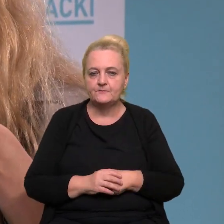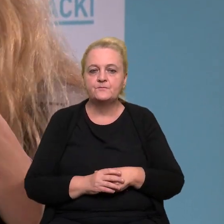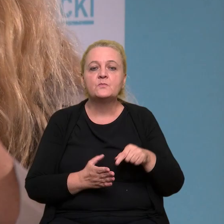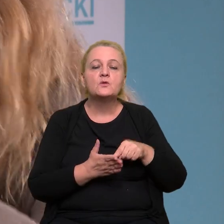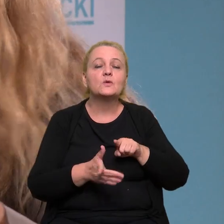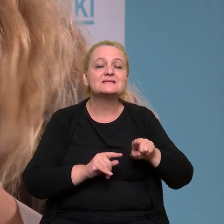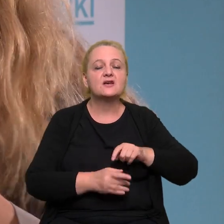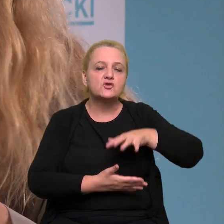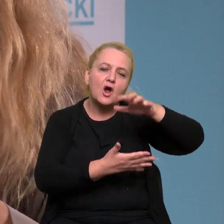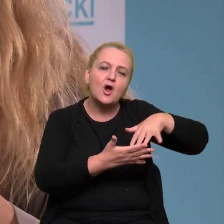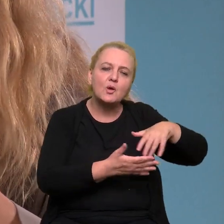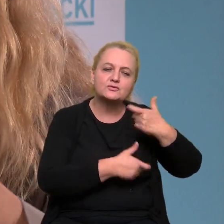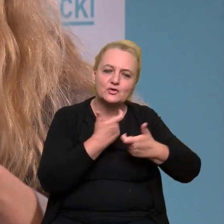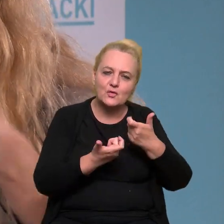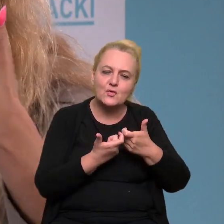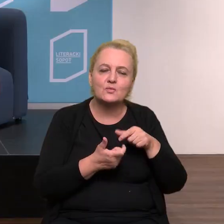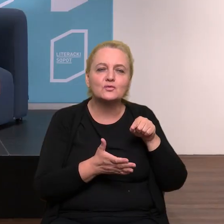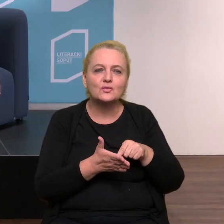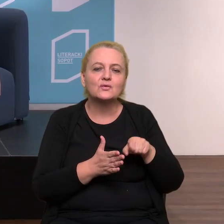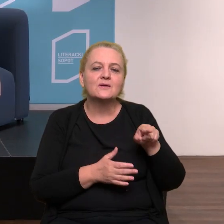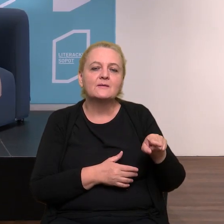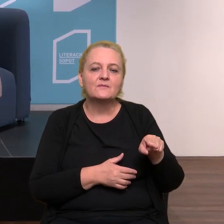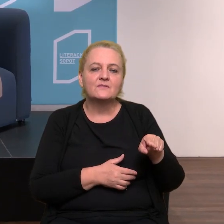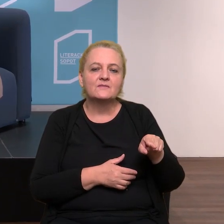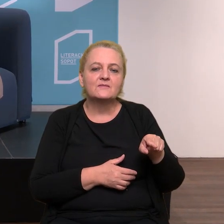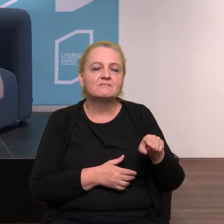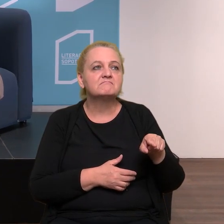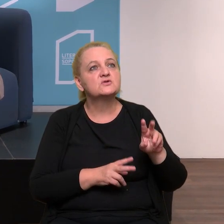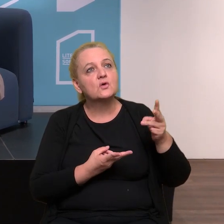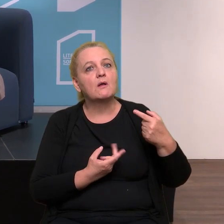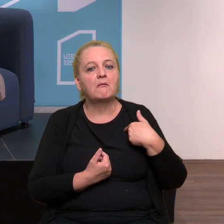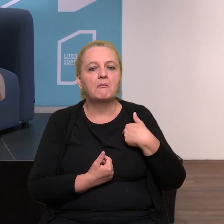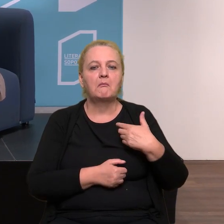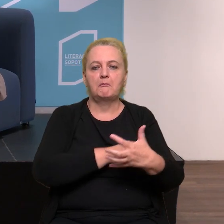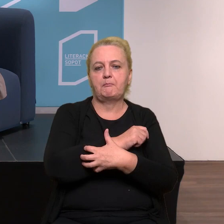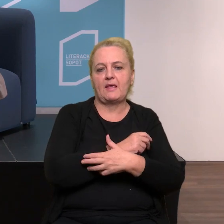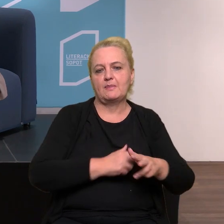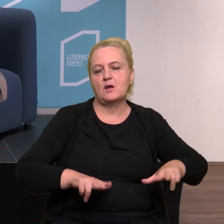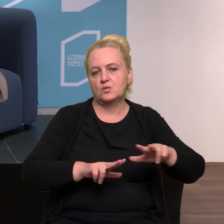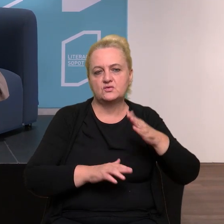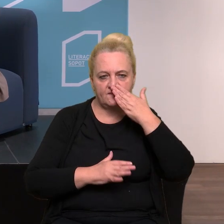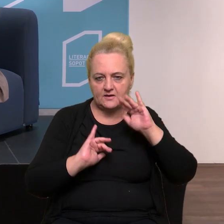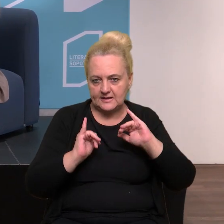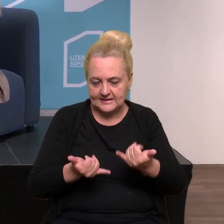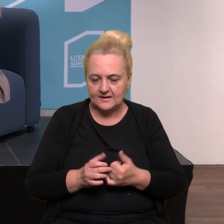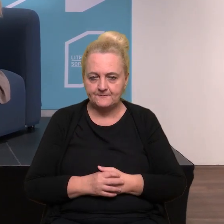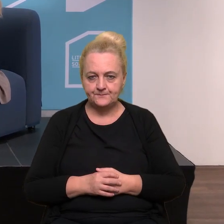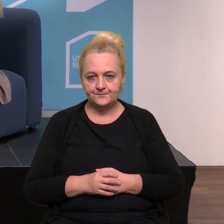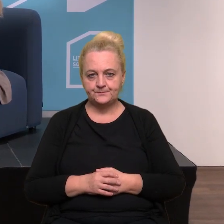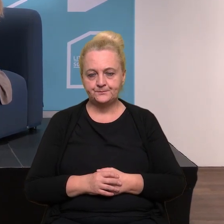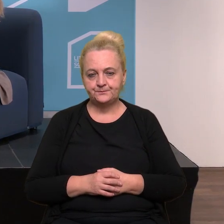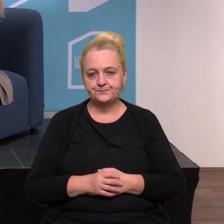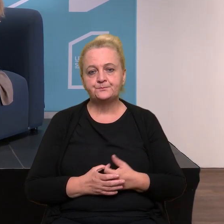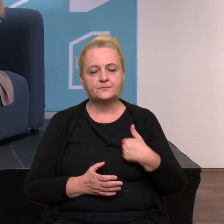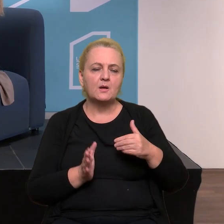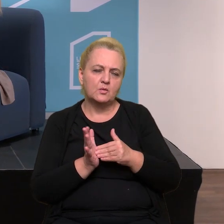z opisywaniem tego, jak to jest pochodzić z bardzo biednej rodziny. To